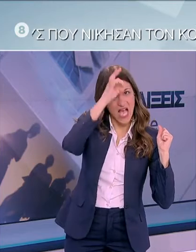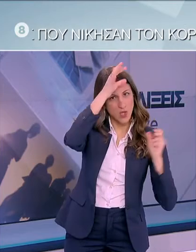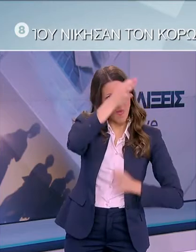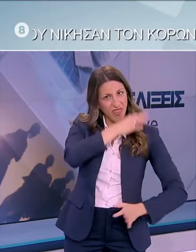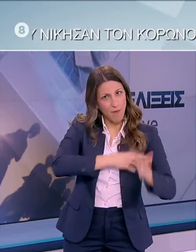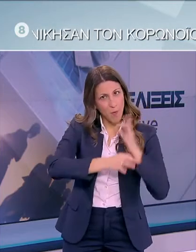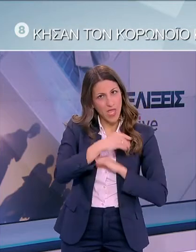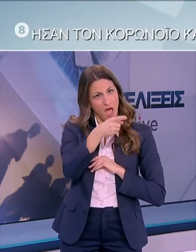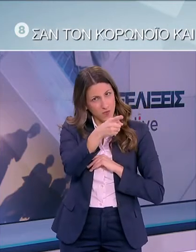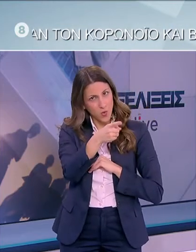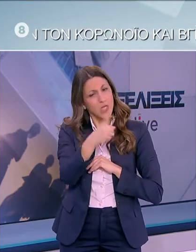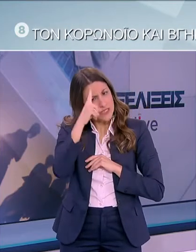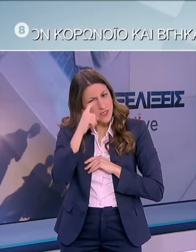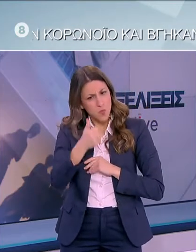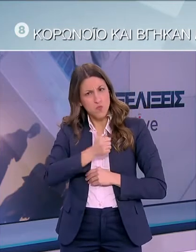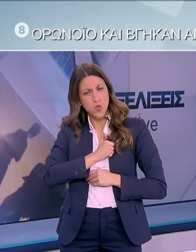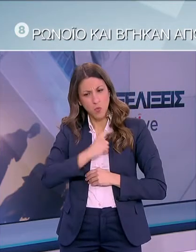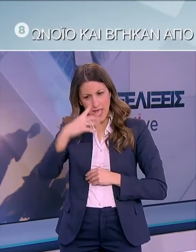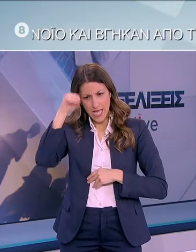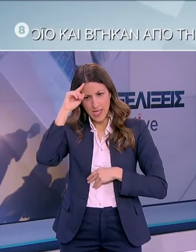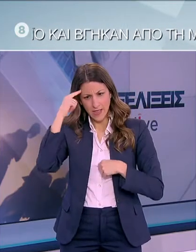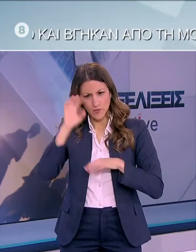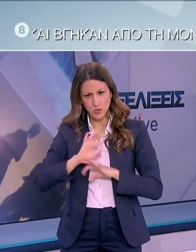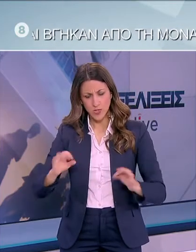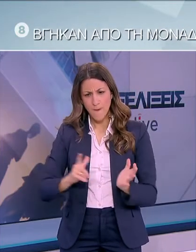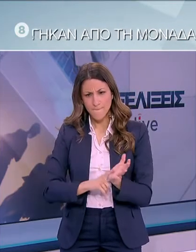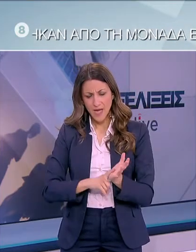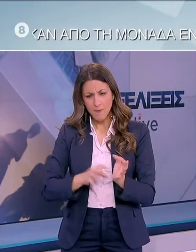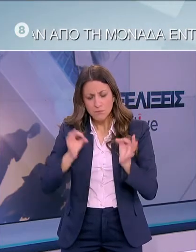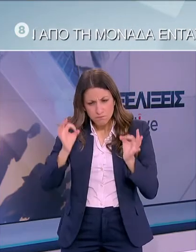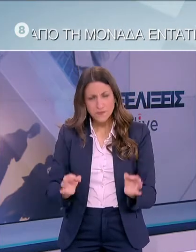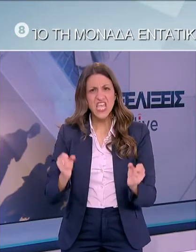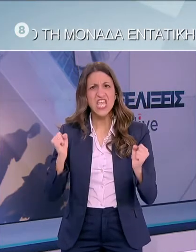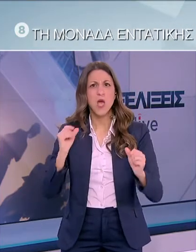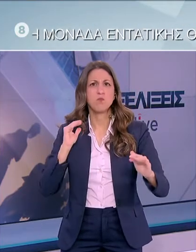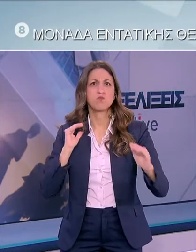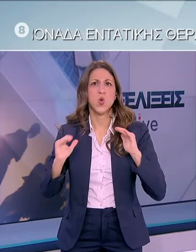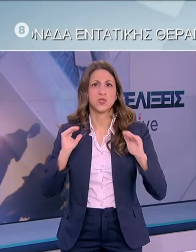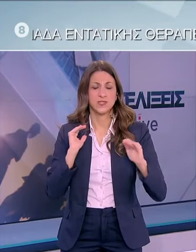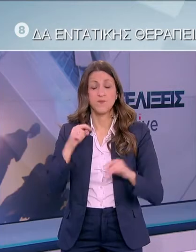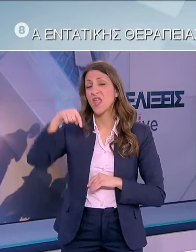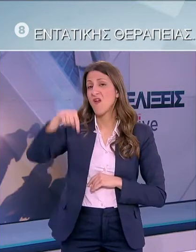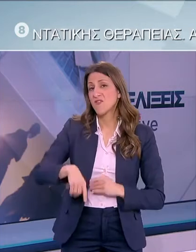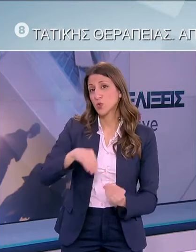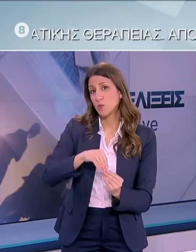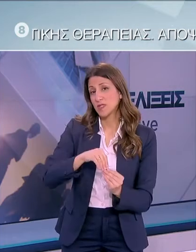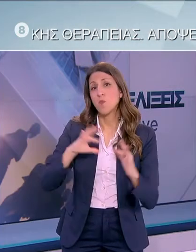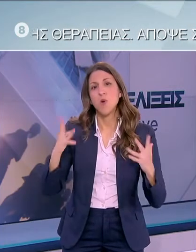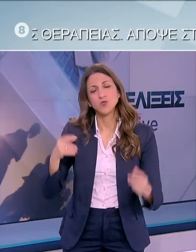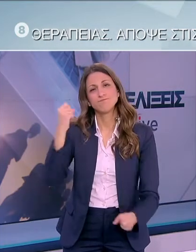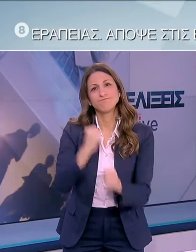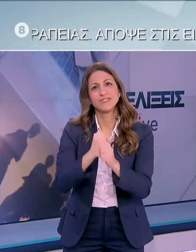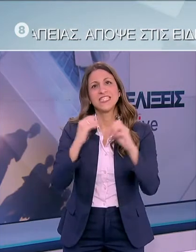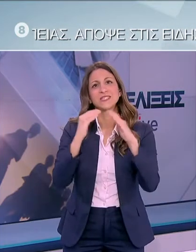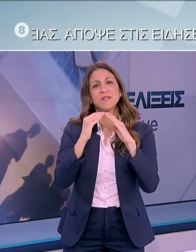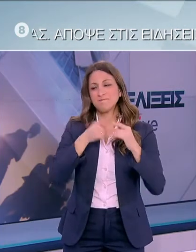όμως σε κάθε περίπτωση θα συνεχίσει να παρεμβαίνει εκεί που παραβιάζονται οι νόμοι του ελληνικού κράτους. Θα περάσουμε λοιπόν το φετινό Πάσχα στο σπίτι, με τους